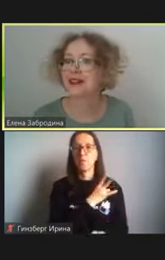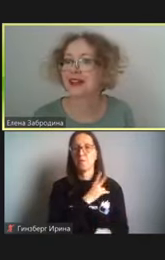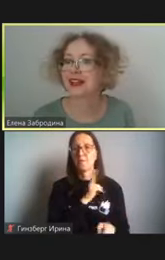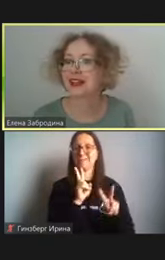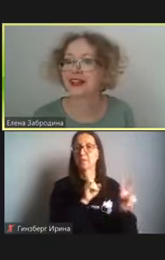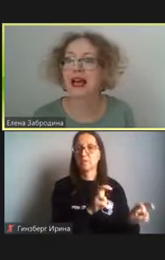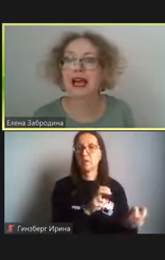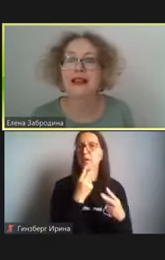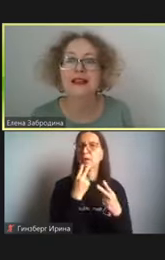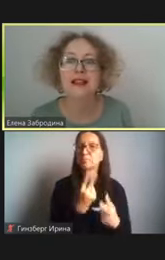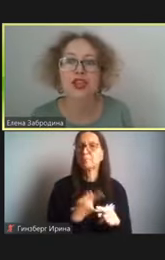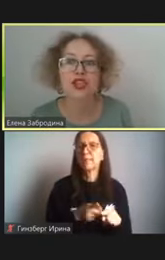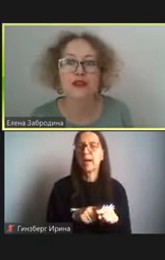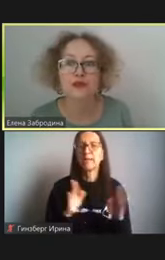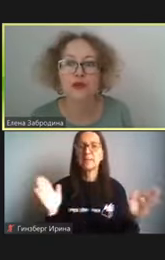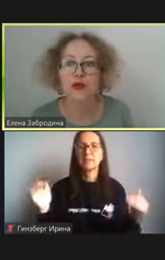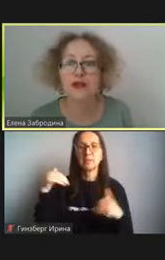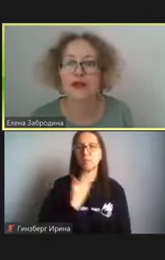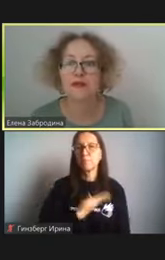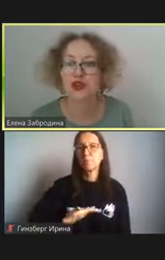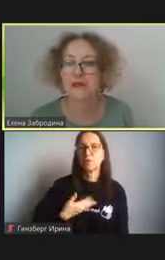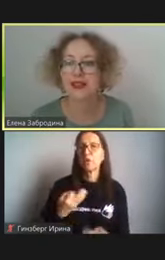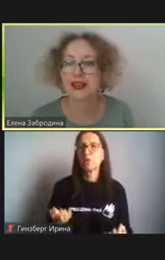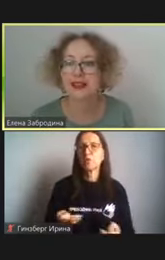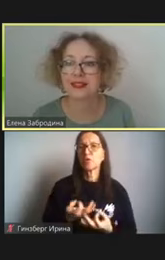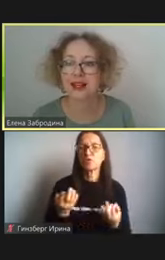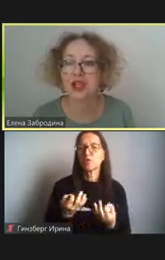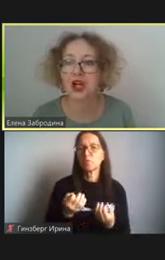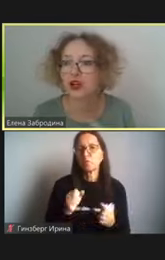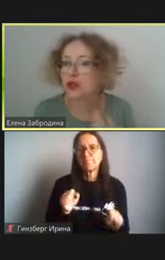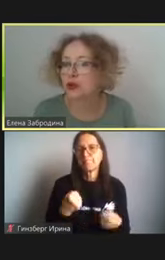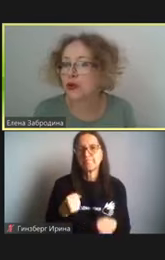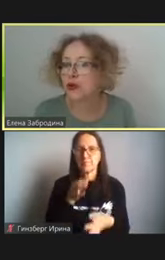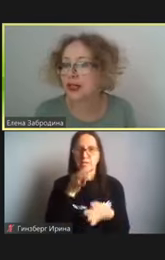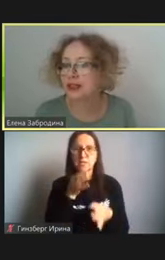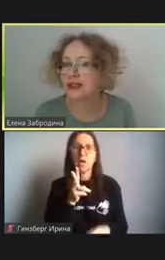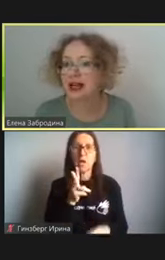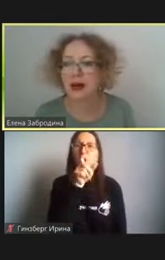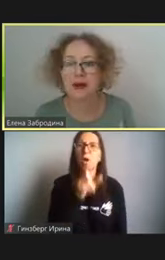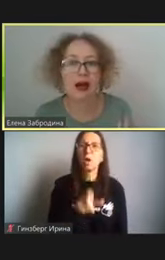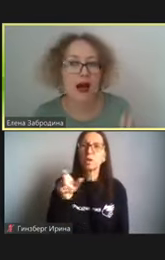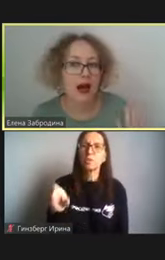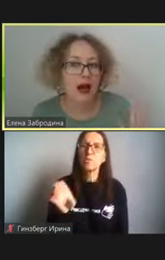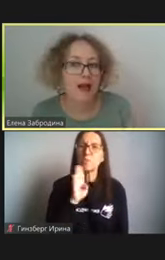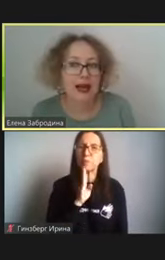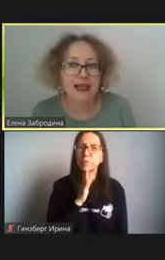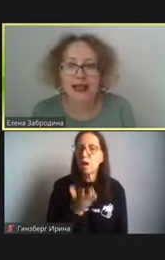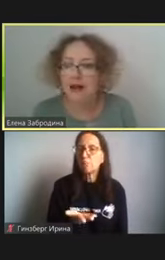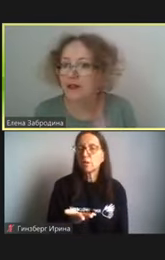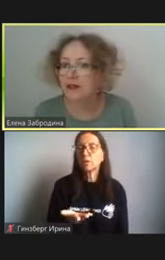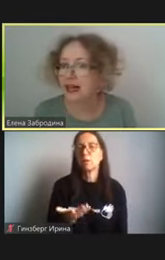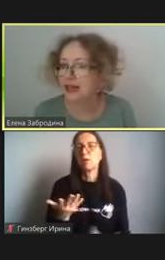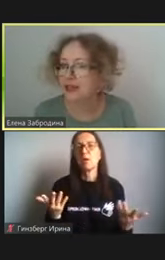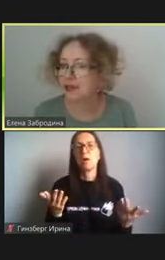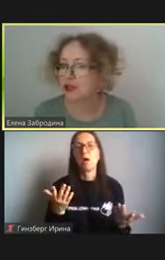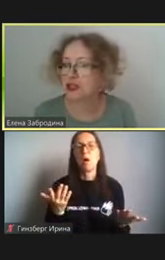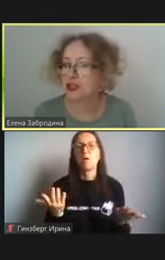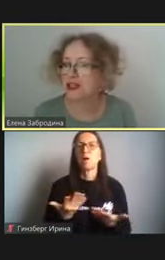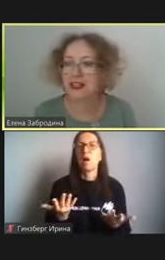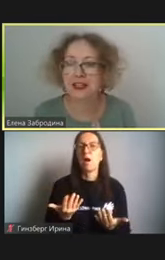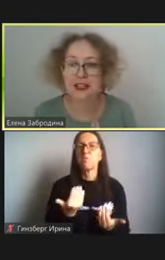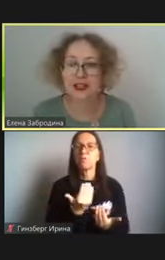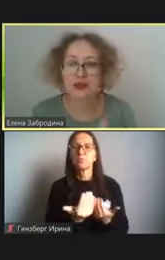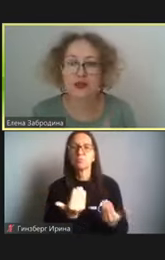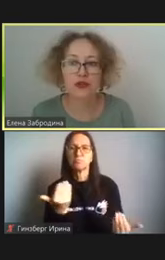этот портрет. Ничего мы не можем сказать, кто эти дамы, каковы они вот с